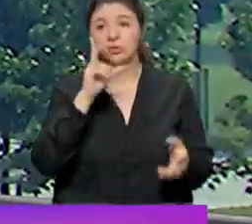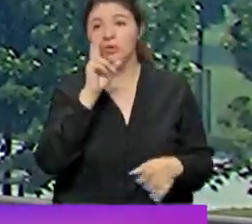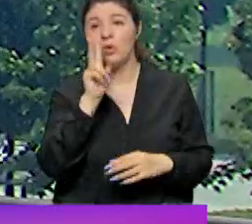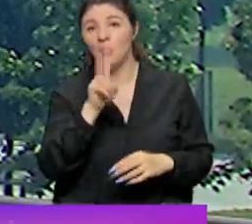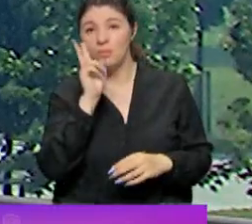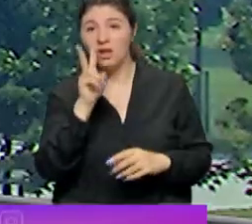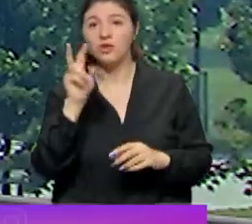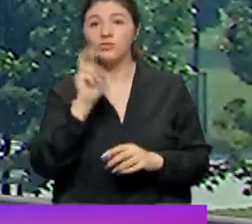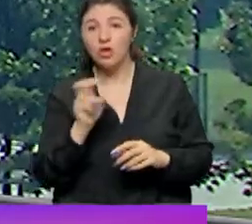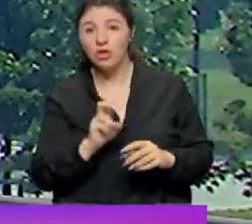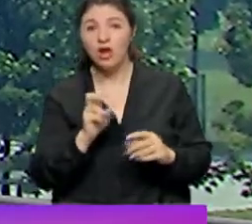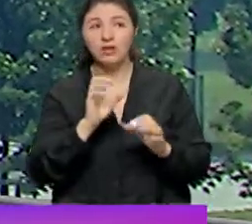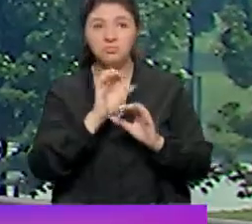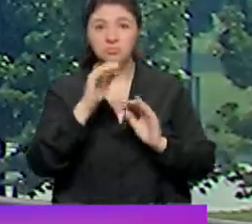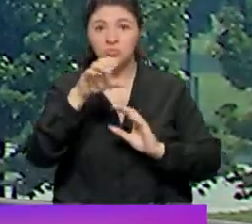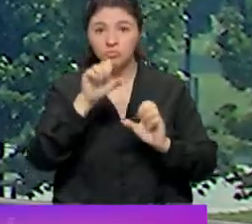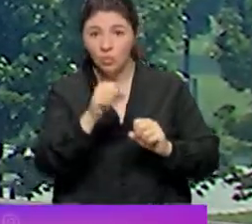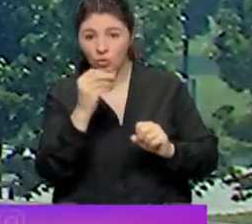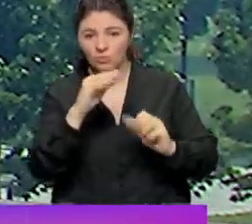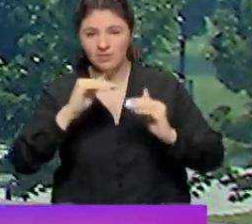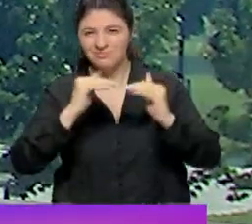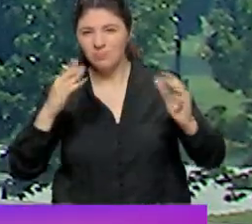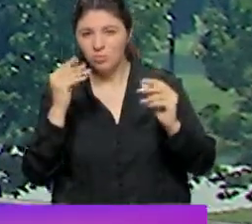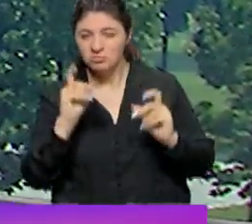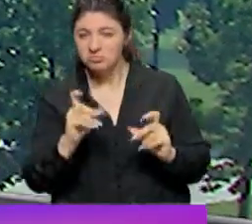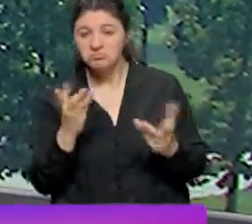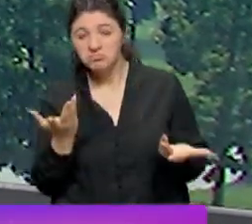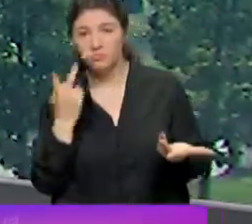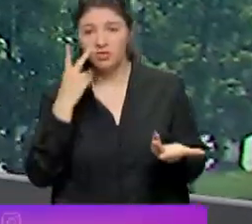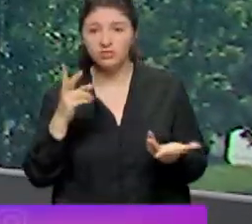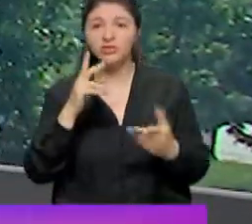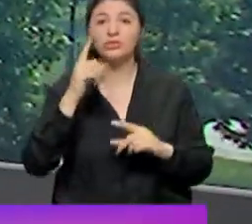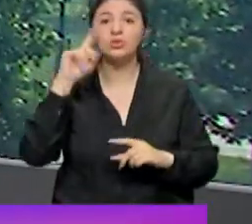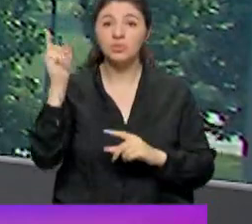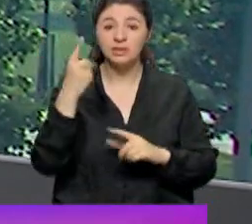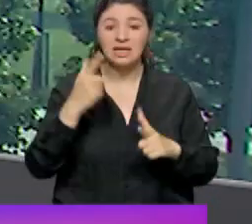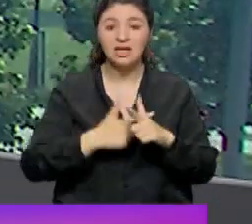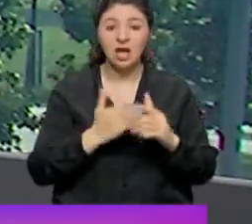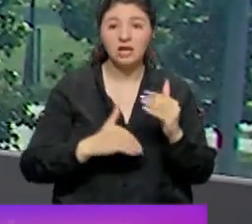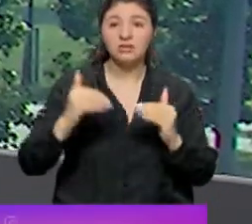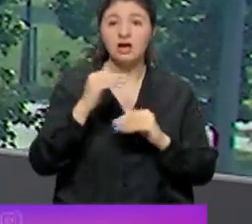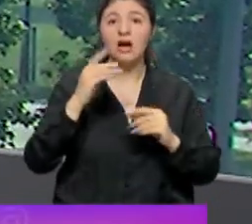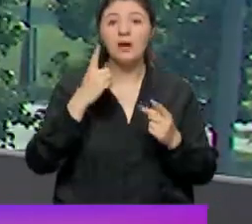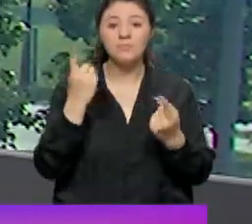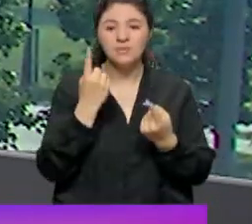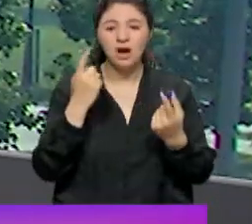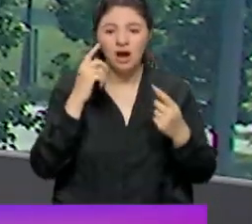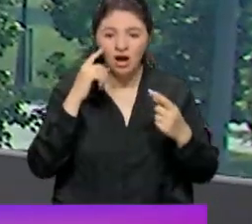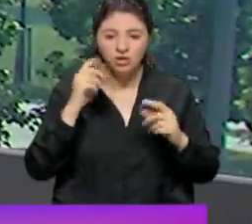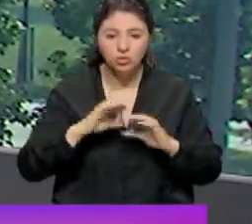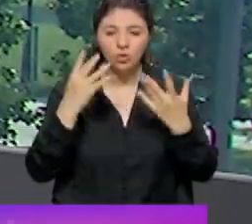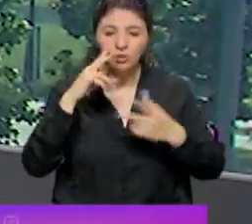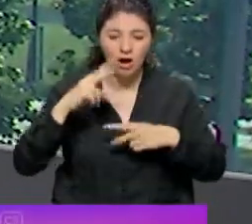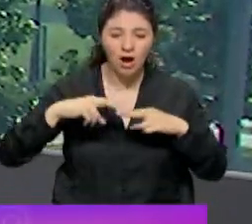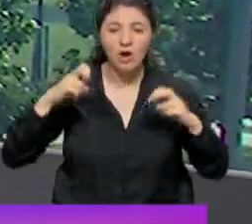bunu yansıma olarak dolar tutula bildi mi buna bakacağız hükümet kira artışlarına çare arıyor ilk